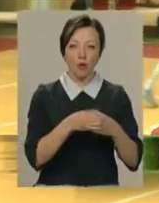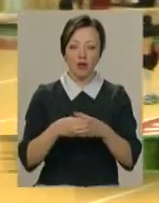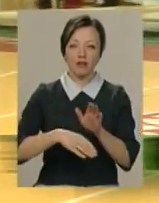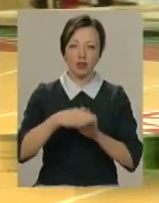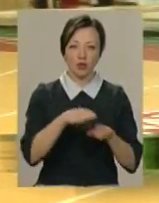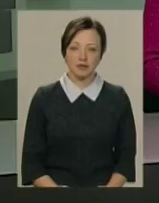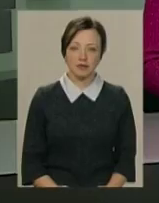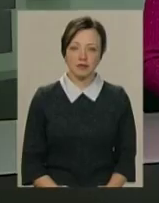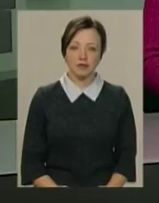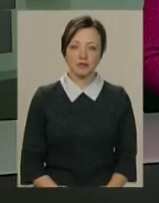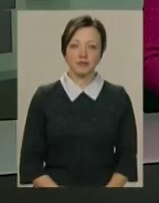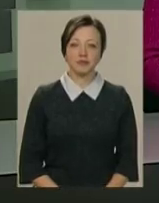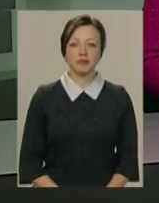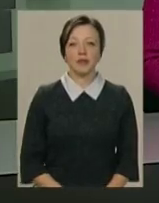ліги.